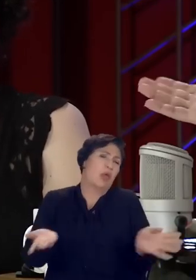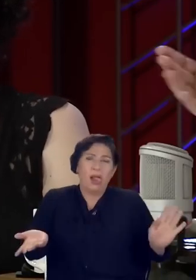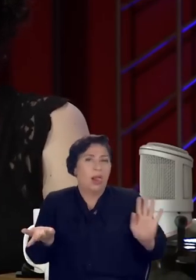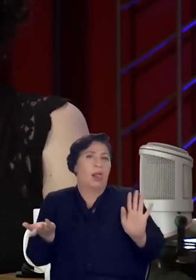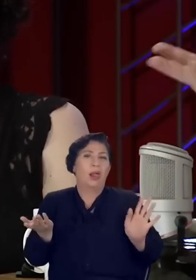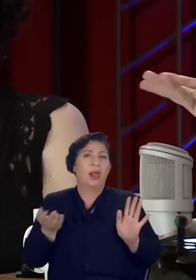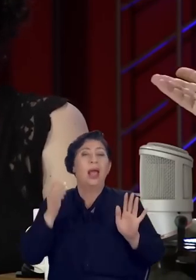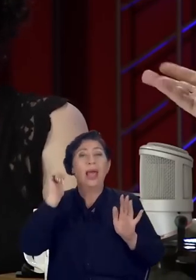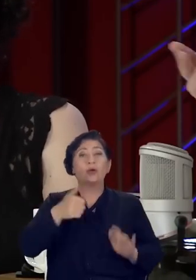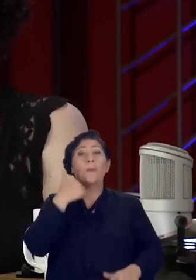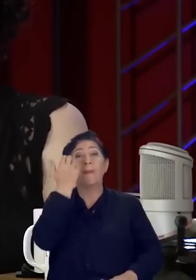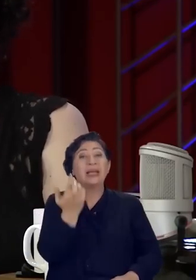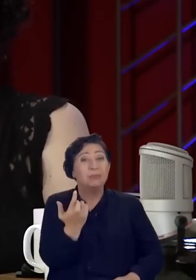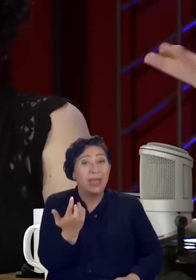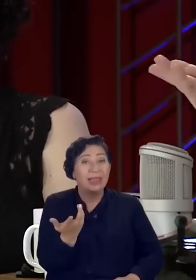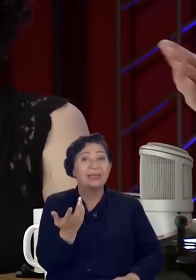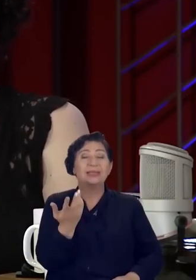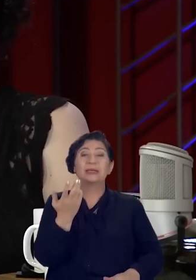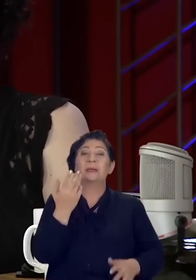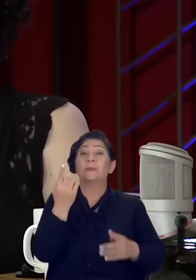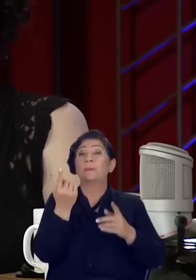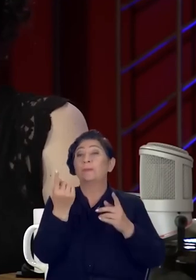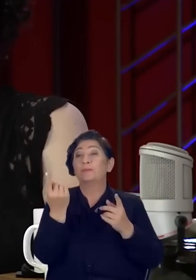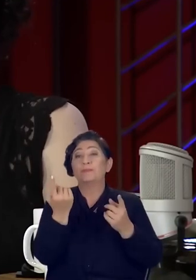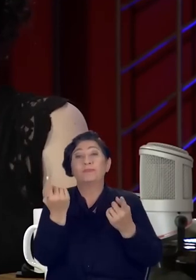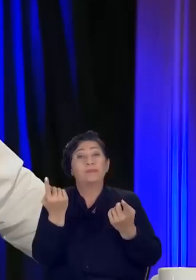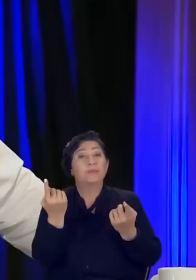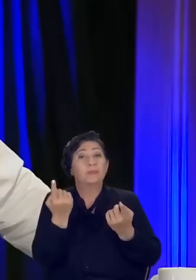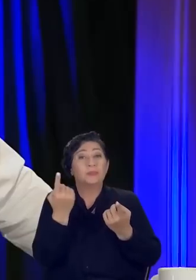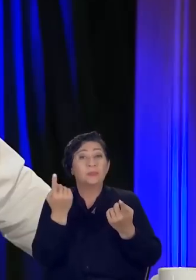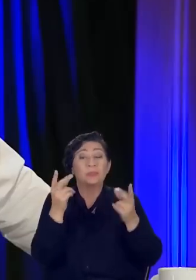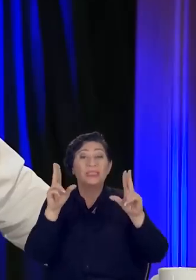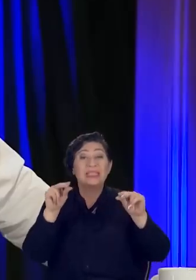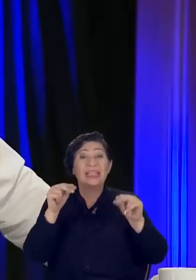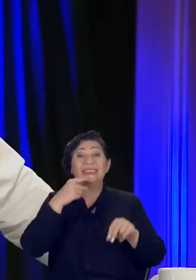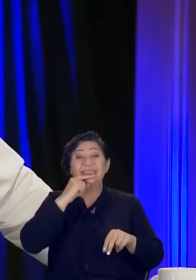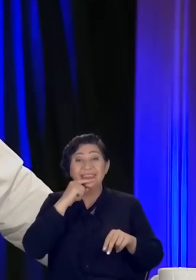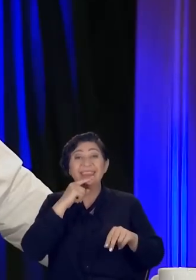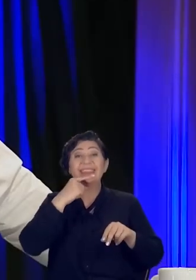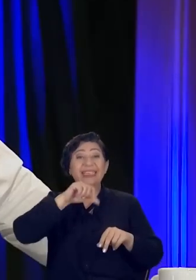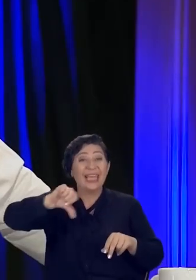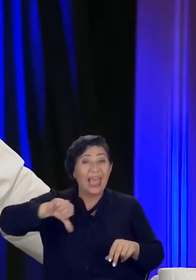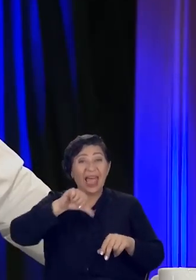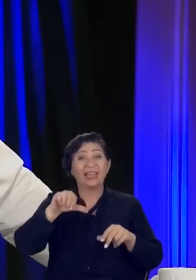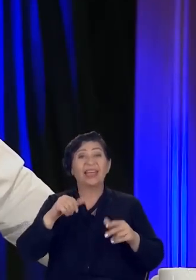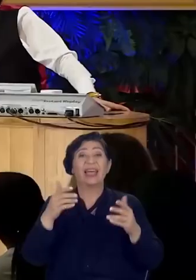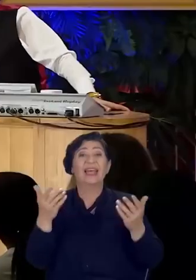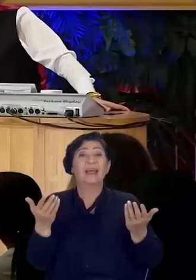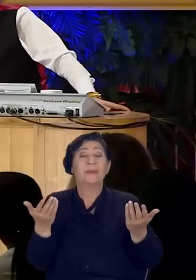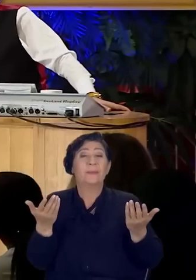Piyasanın her gün beyaz peynire, francalaya, yeteri kadar zeytine, zeytinyağına ya